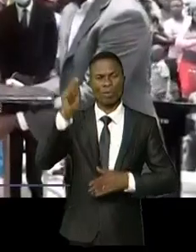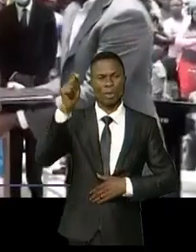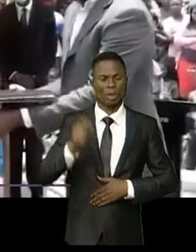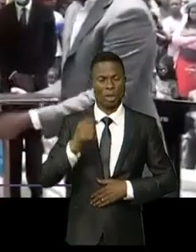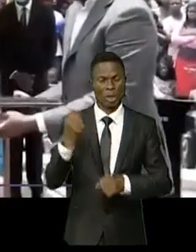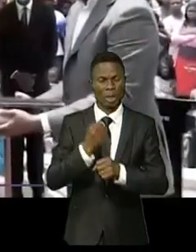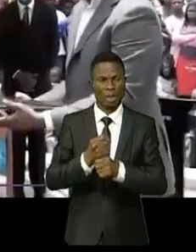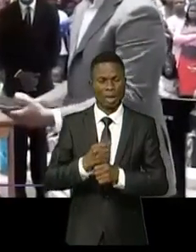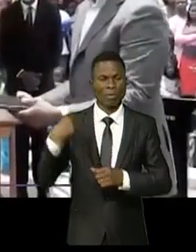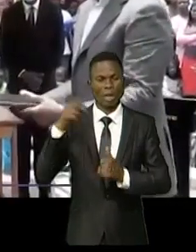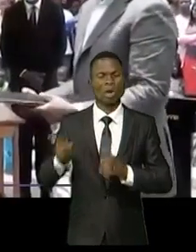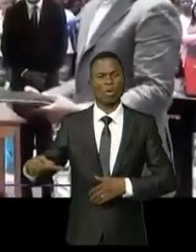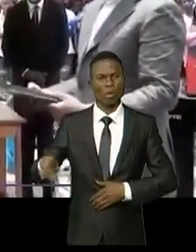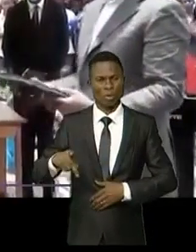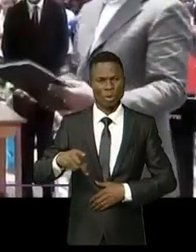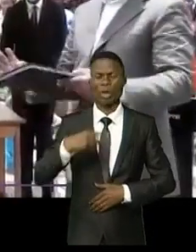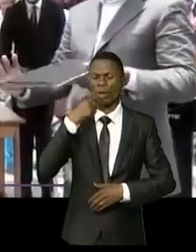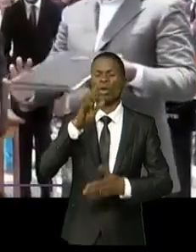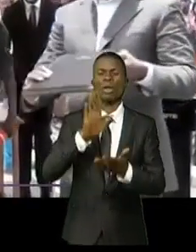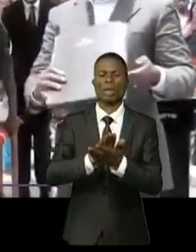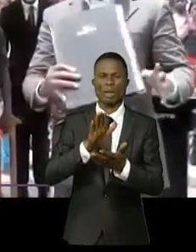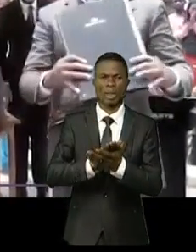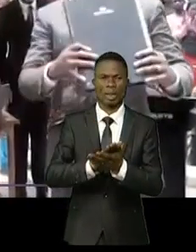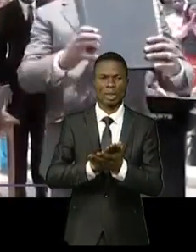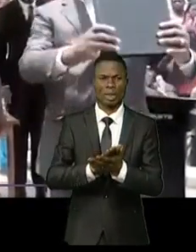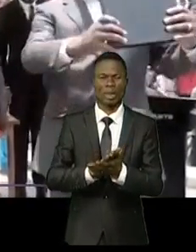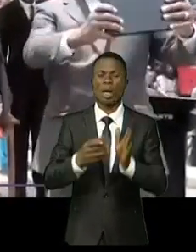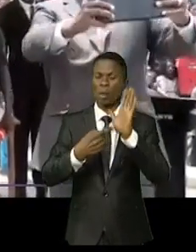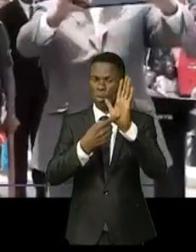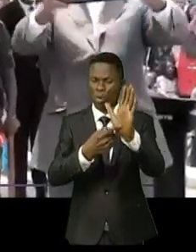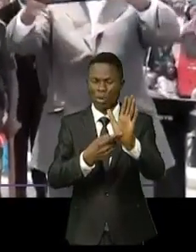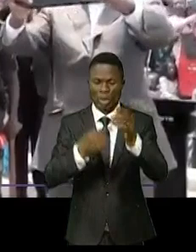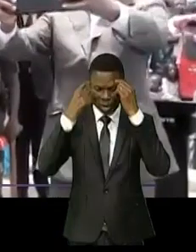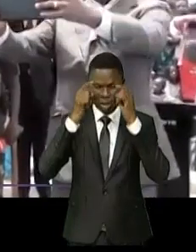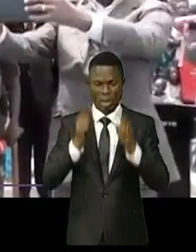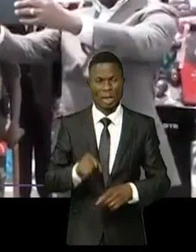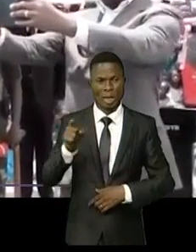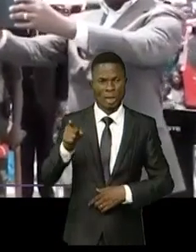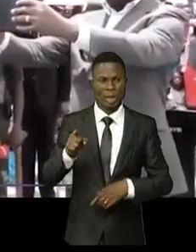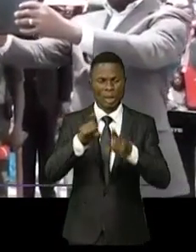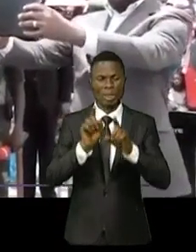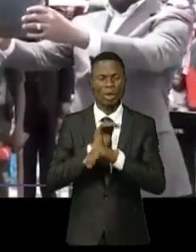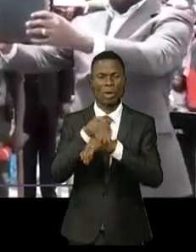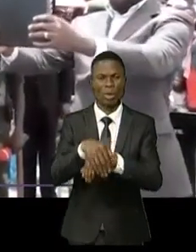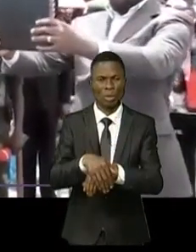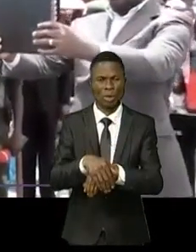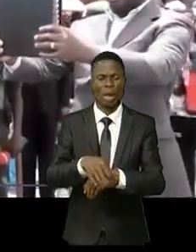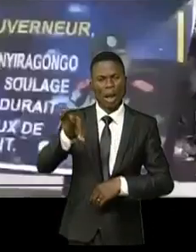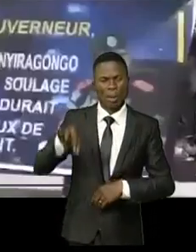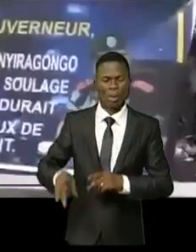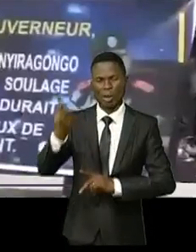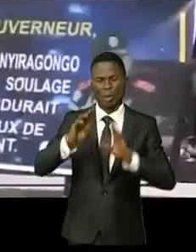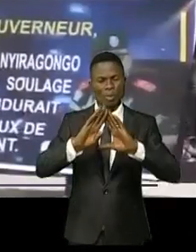gouvernement provincial méritent un timbre spécial car cela témoigne sa détermination et son engagement pour le bien de